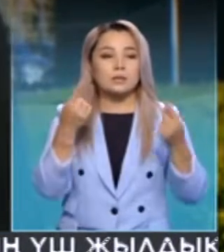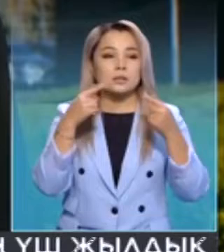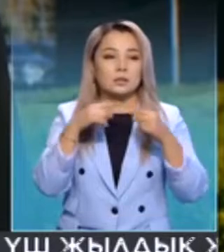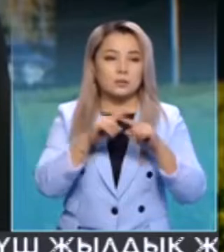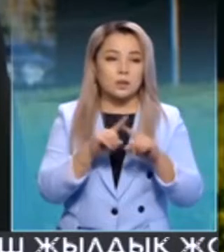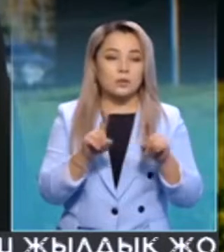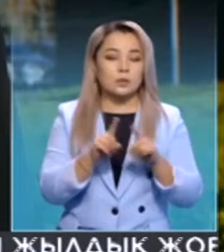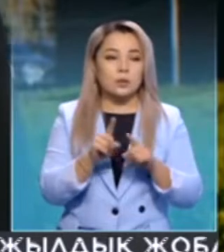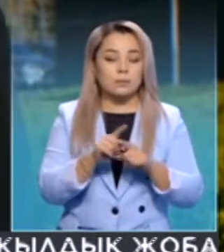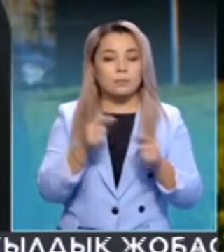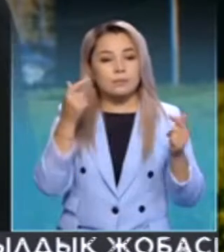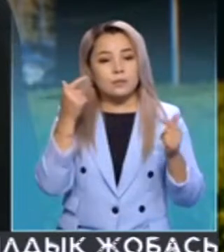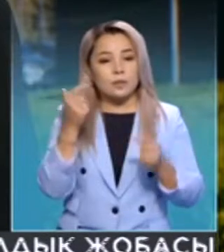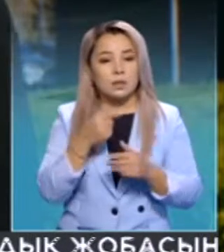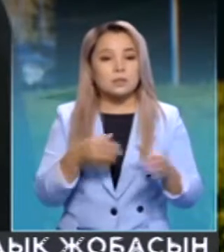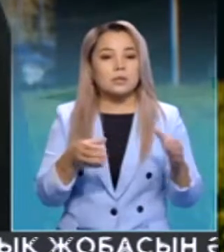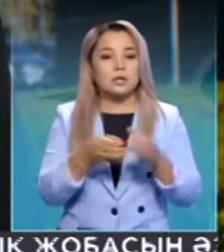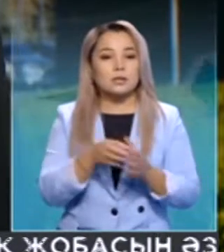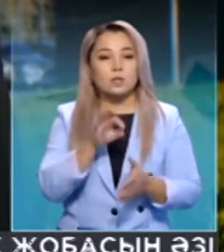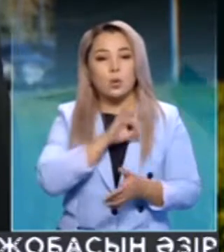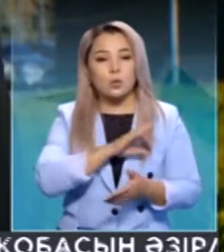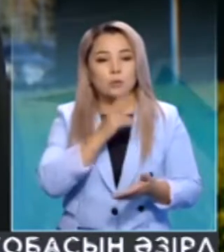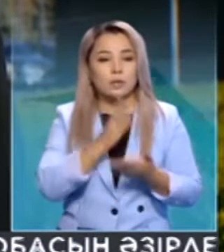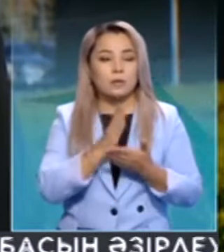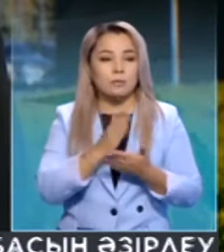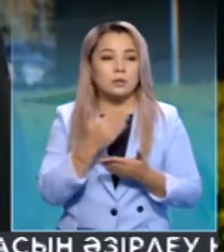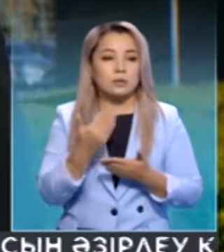технологияны білім саласында қолданған.